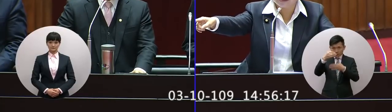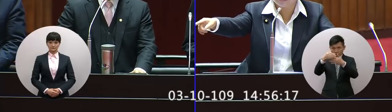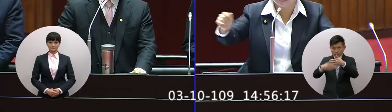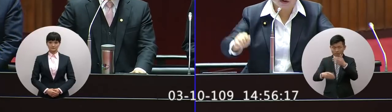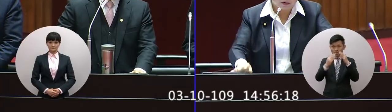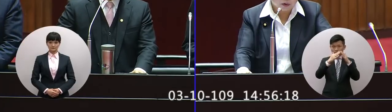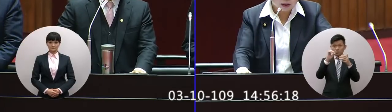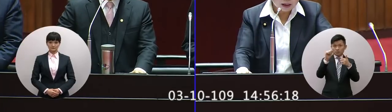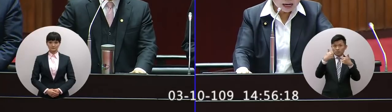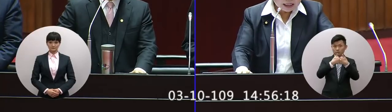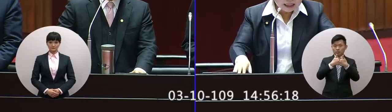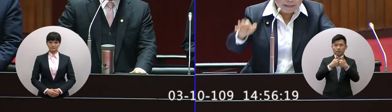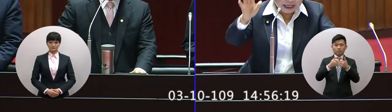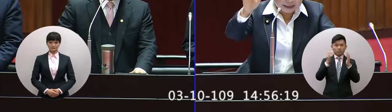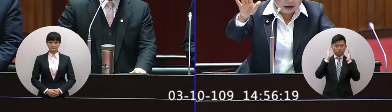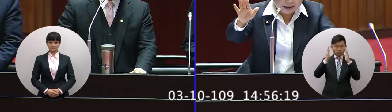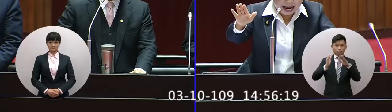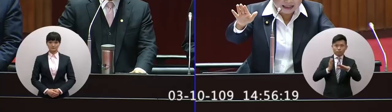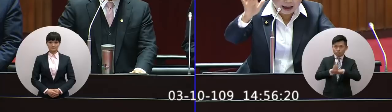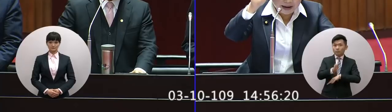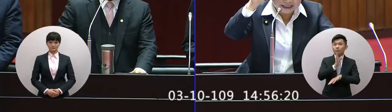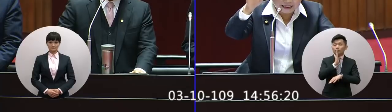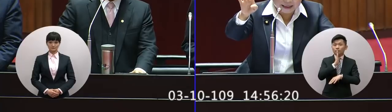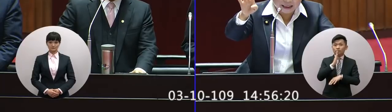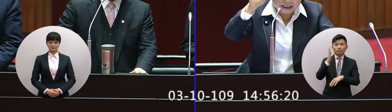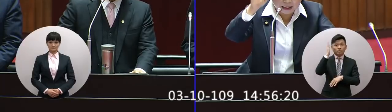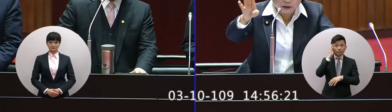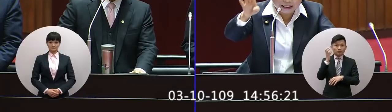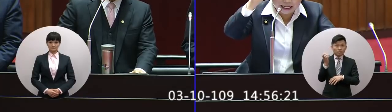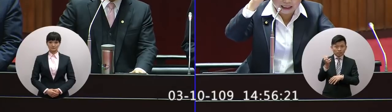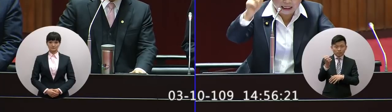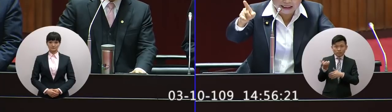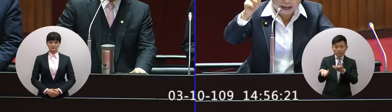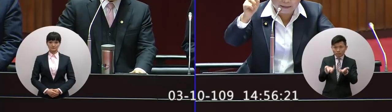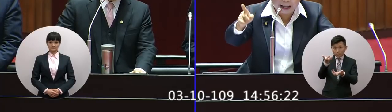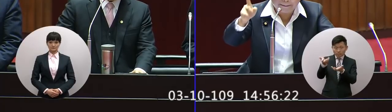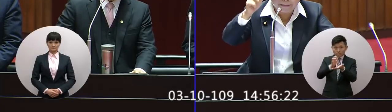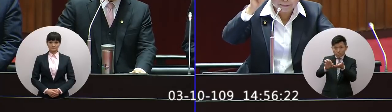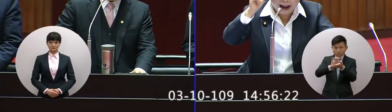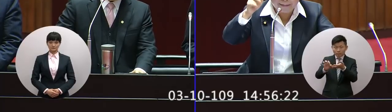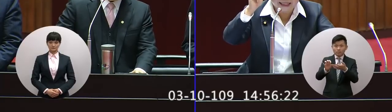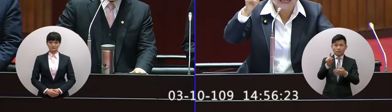会正式通过，声媒使用量燃煤40%基准点